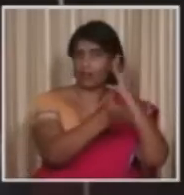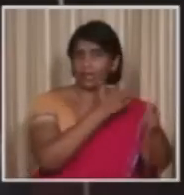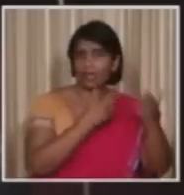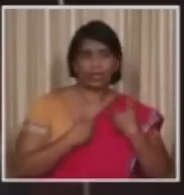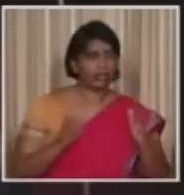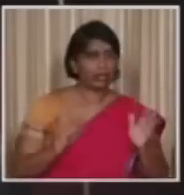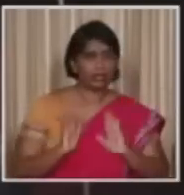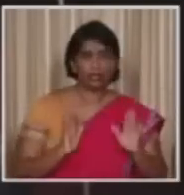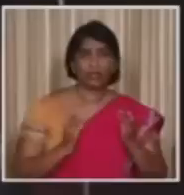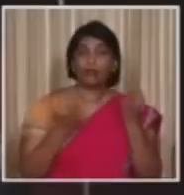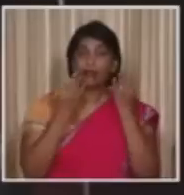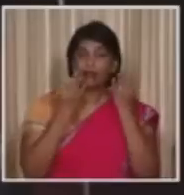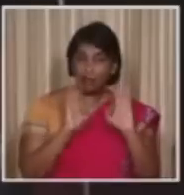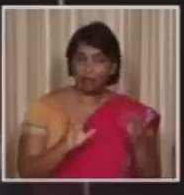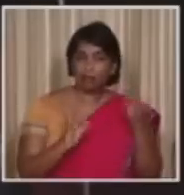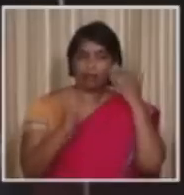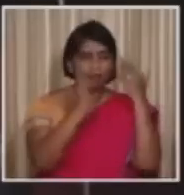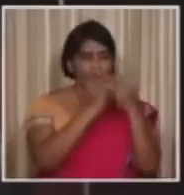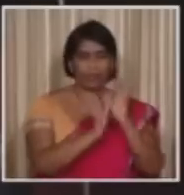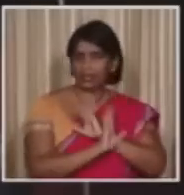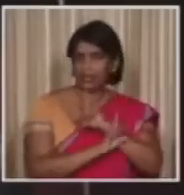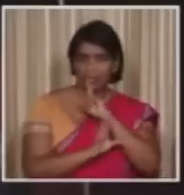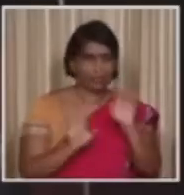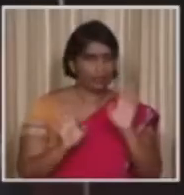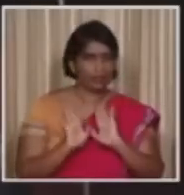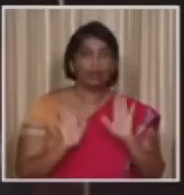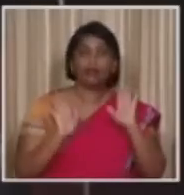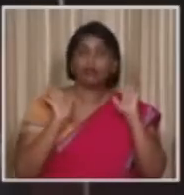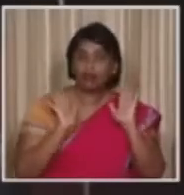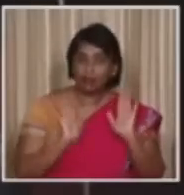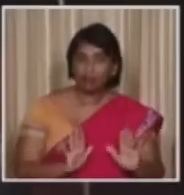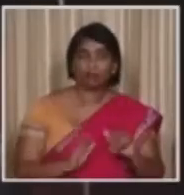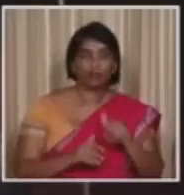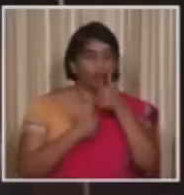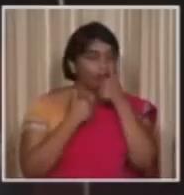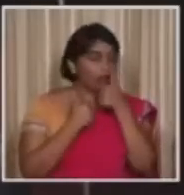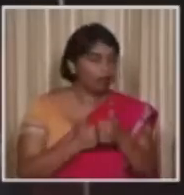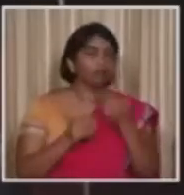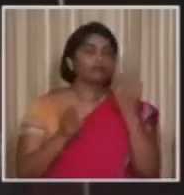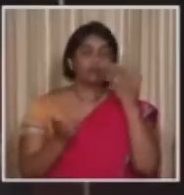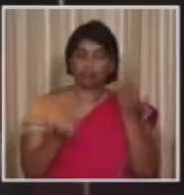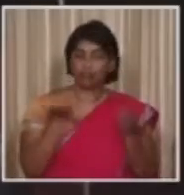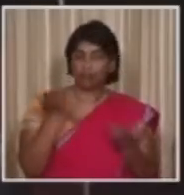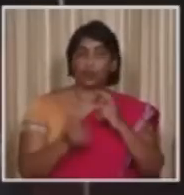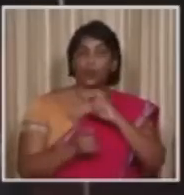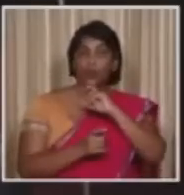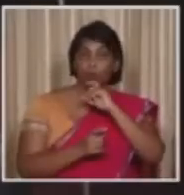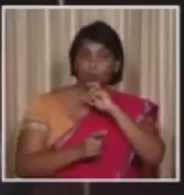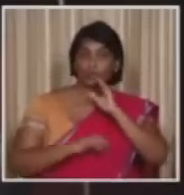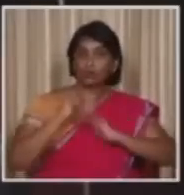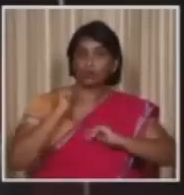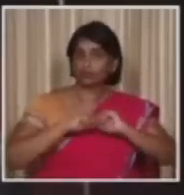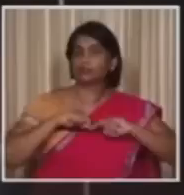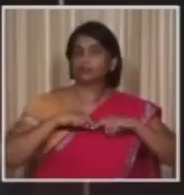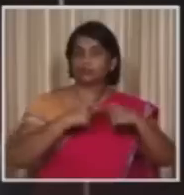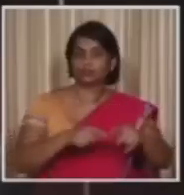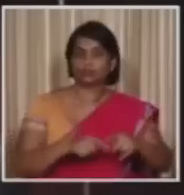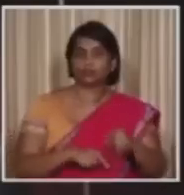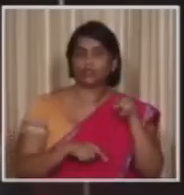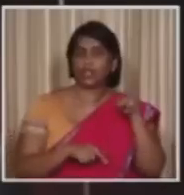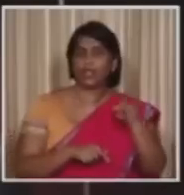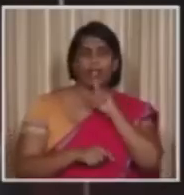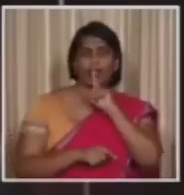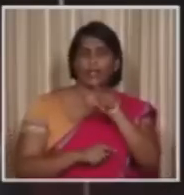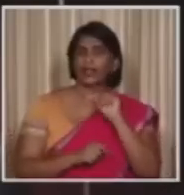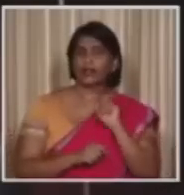නැහැ. එයාගේ නිදහස වෙනුවෙන් පෙනී හිටින්නෙත් නැහැ. නමුත් සාධාරණත්වයයි අධිකරණ ක්‍රමවේද අනුගමනය කරන්න. දැන් ඇයි එක